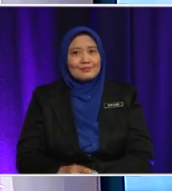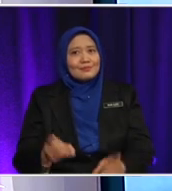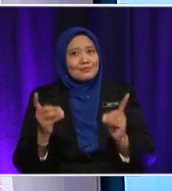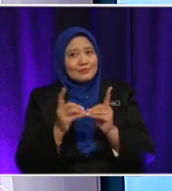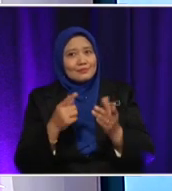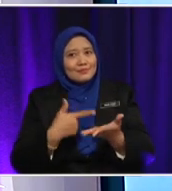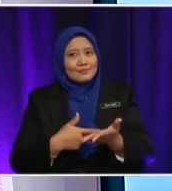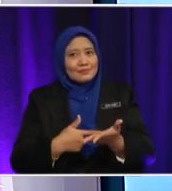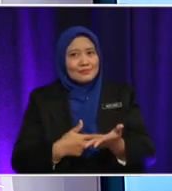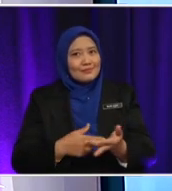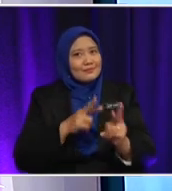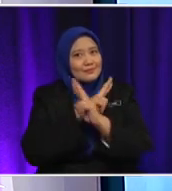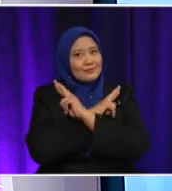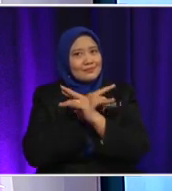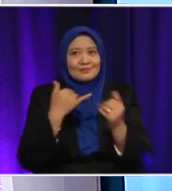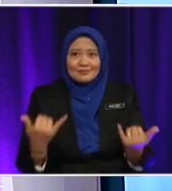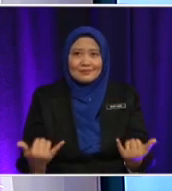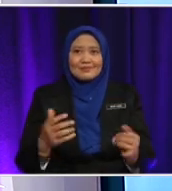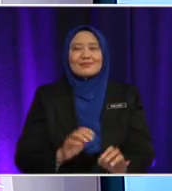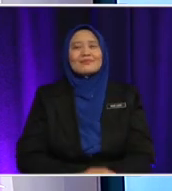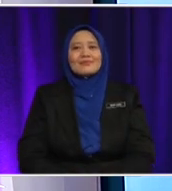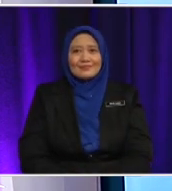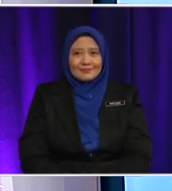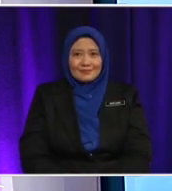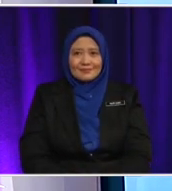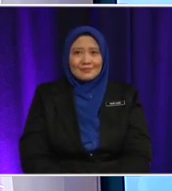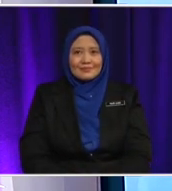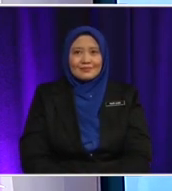dalam sukses SPM 2022